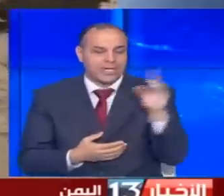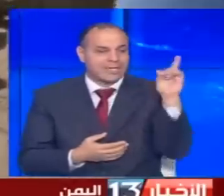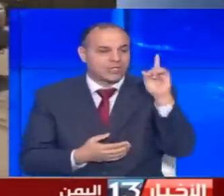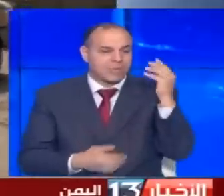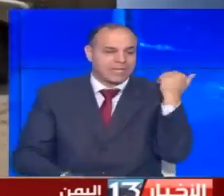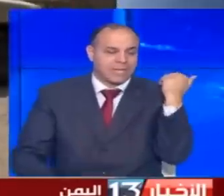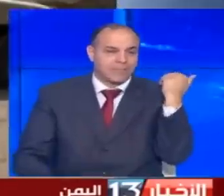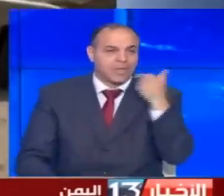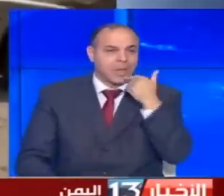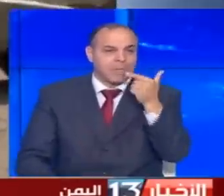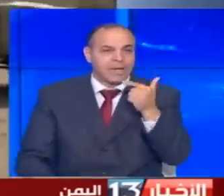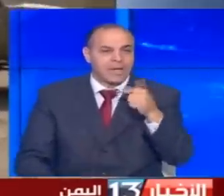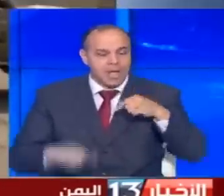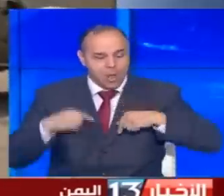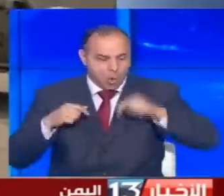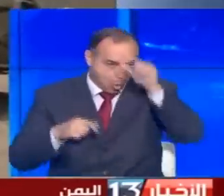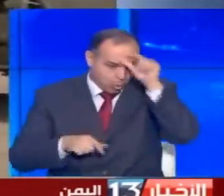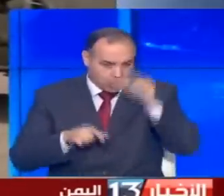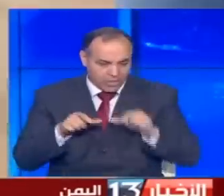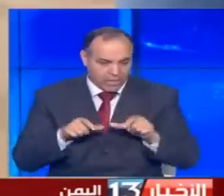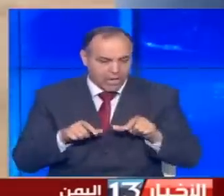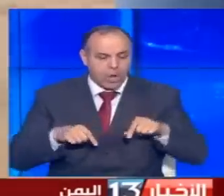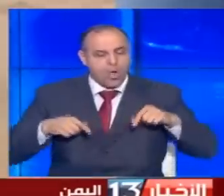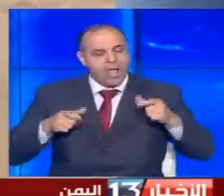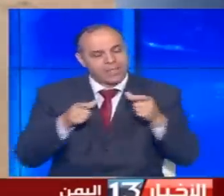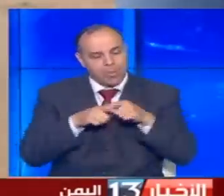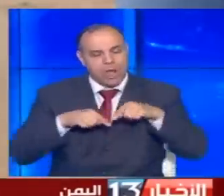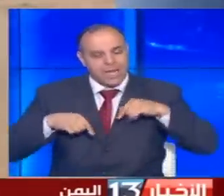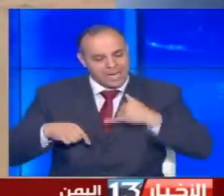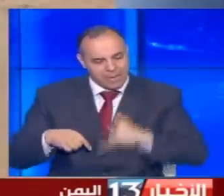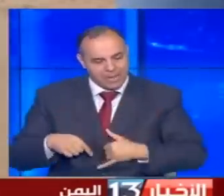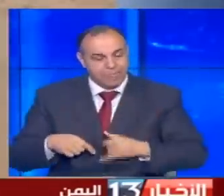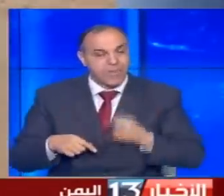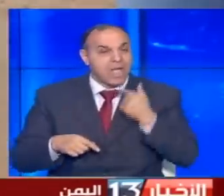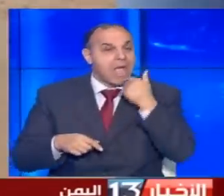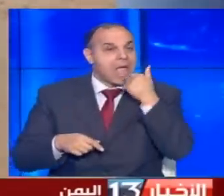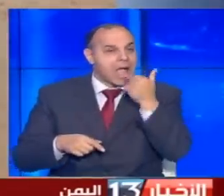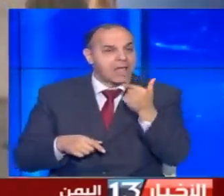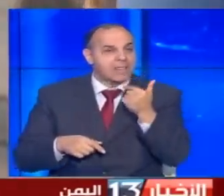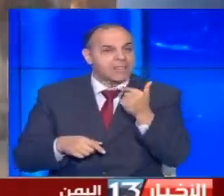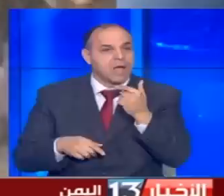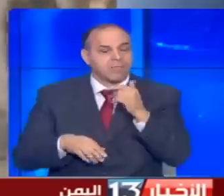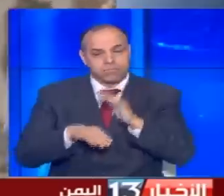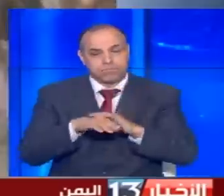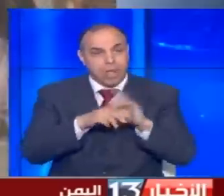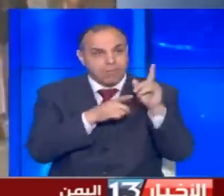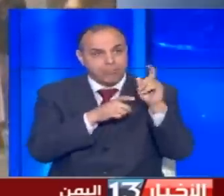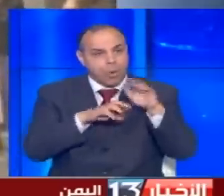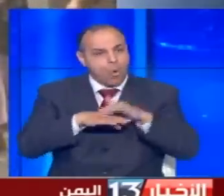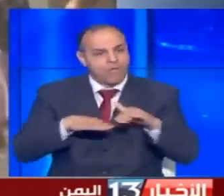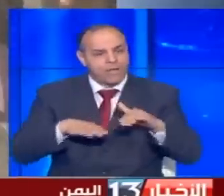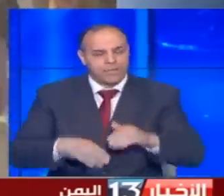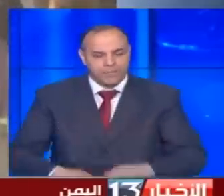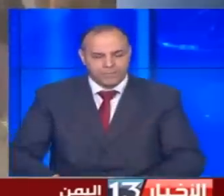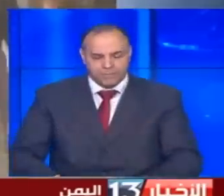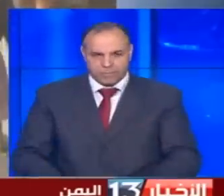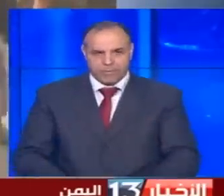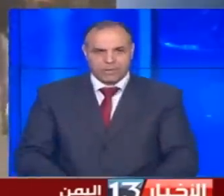المنقضي بين الحوثيين والحكومه اليمنيه اضافه الى تنفيذ وقف اطلاق النار